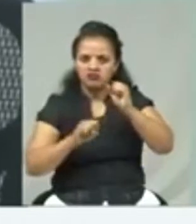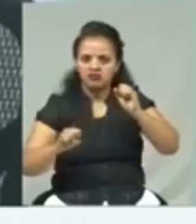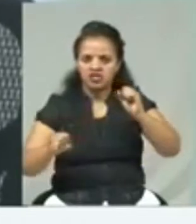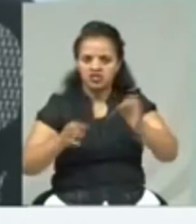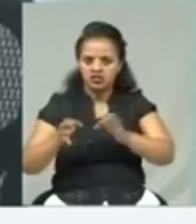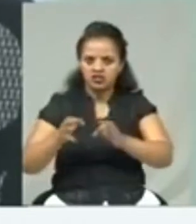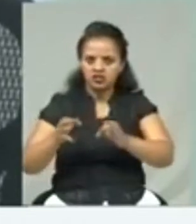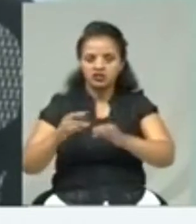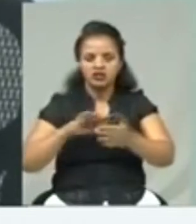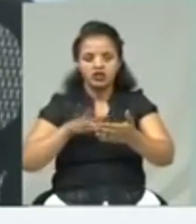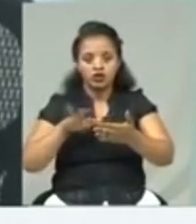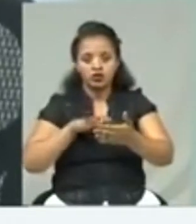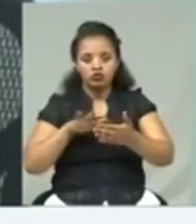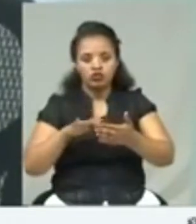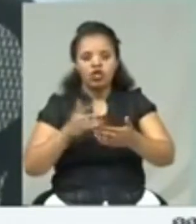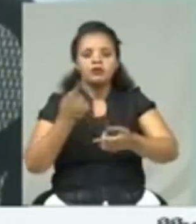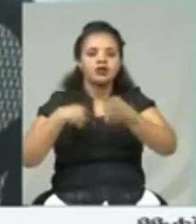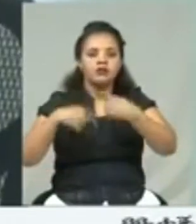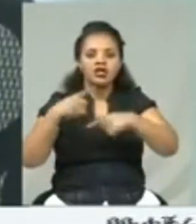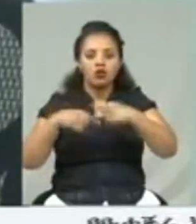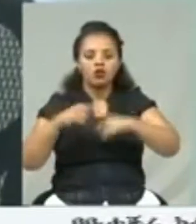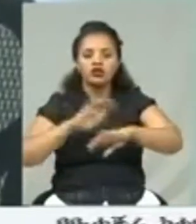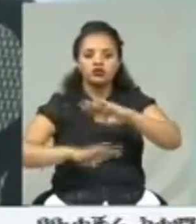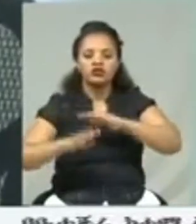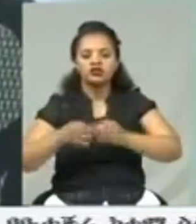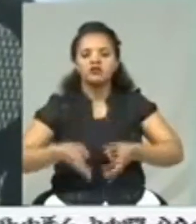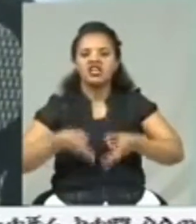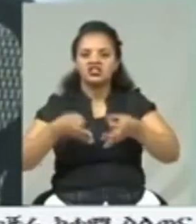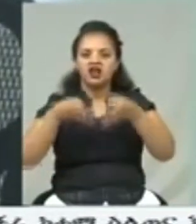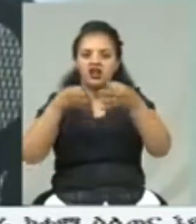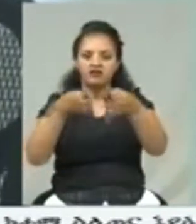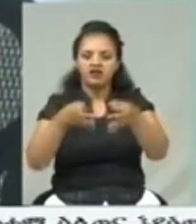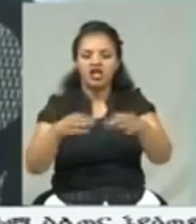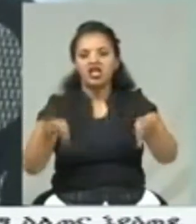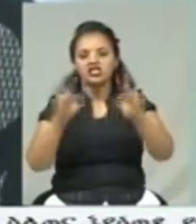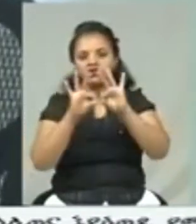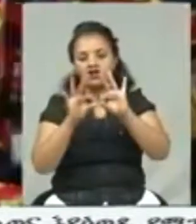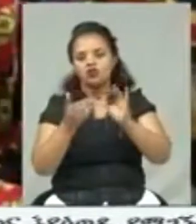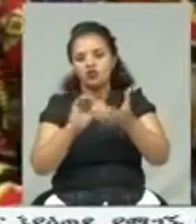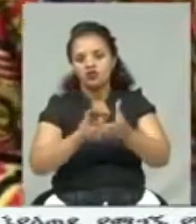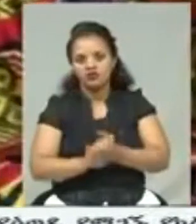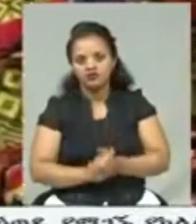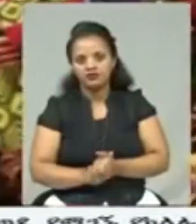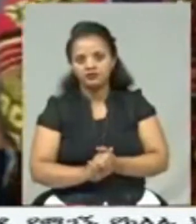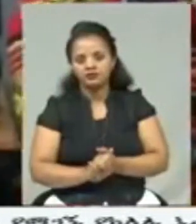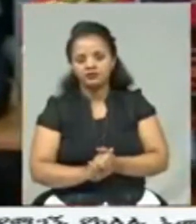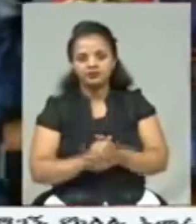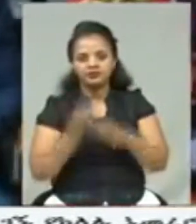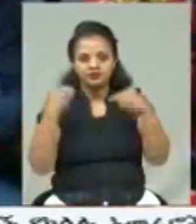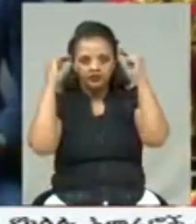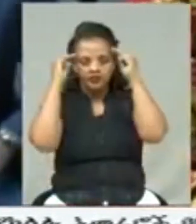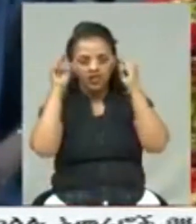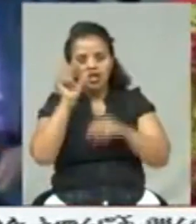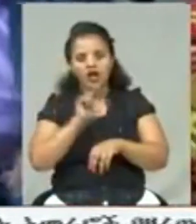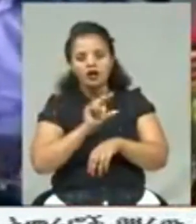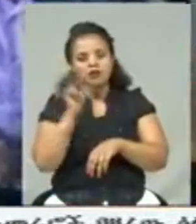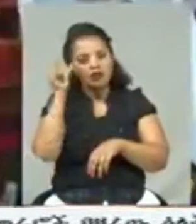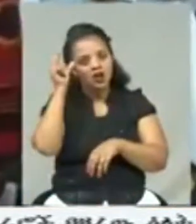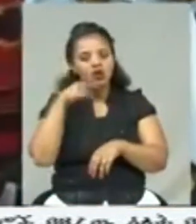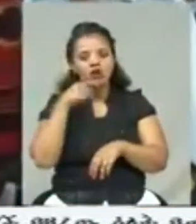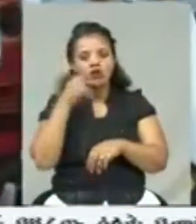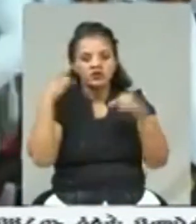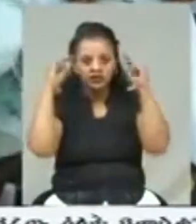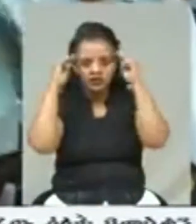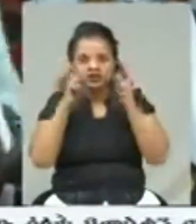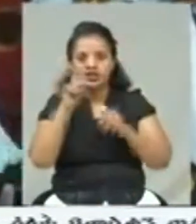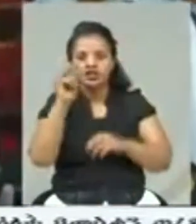ተጠንቶ ለመጪው ትውልድ ማስተላለፍ አስፈላጊ ይሆናል። በሚኒስቴሩ የባህልና ቋንቋዎች ልማት ዘርፍ ሚኒስትር